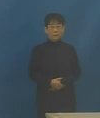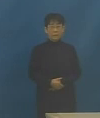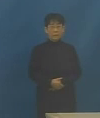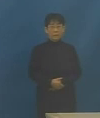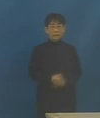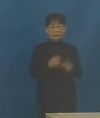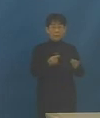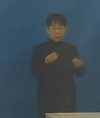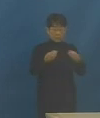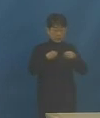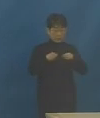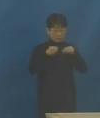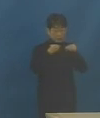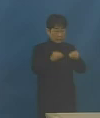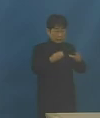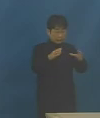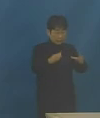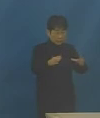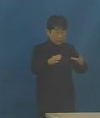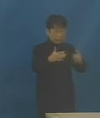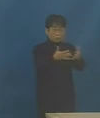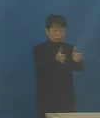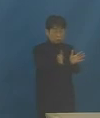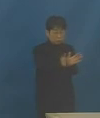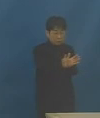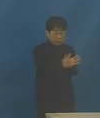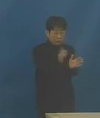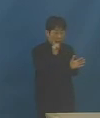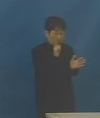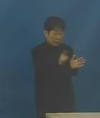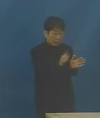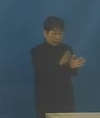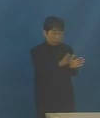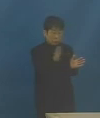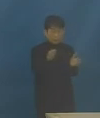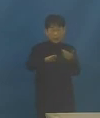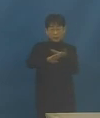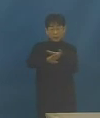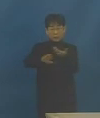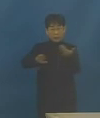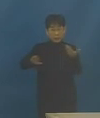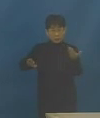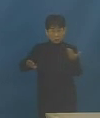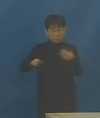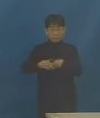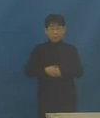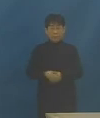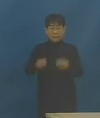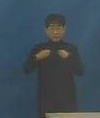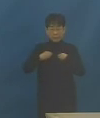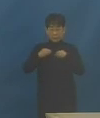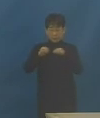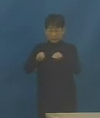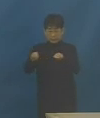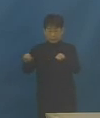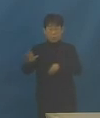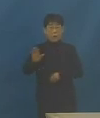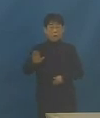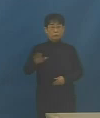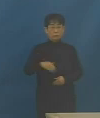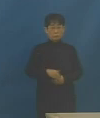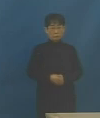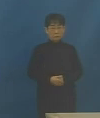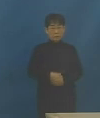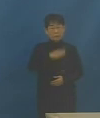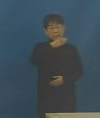幹線集団というものが見られる一方でそうで以外のそうした幹線もですねこれは年代層